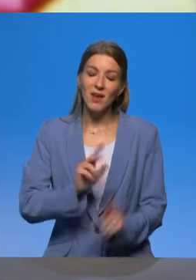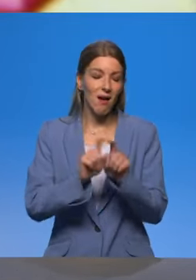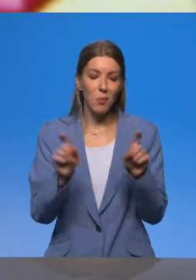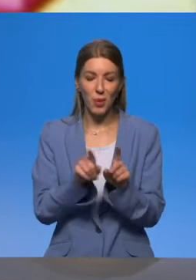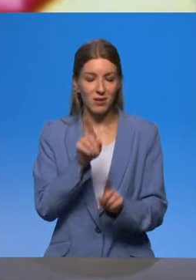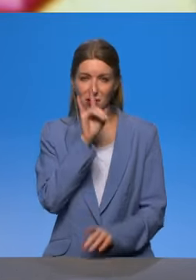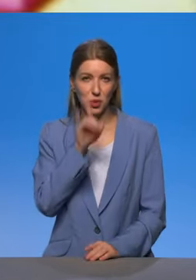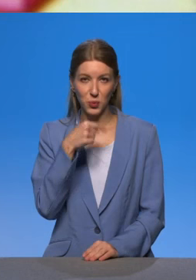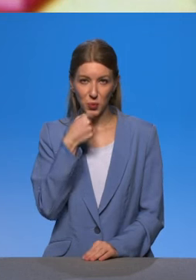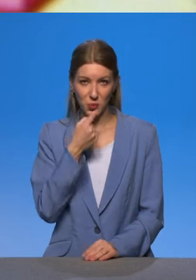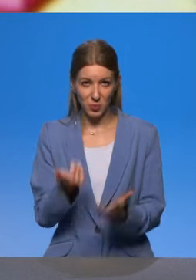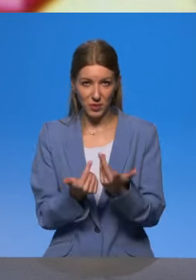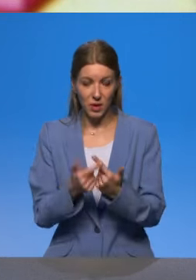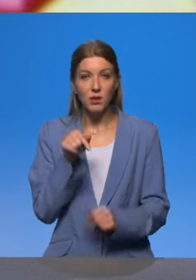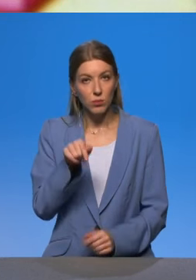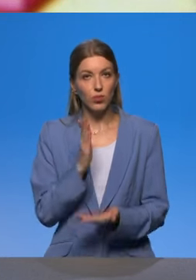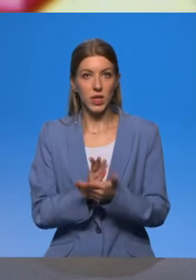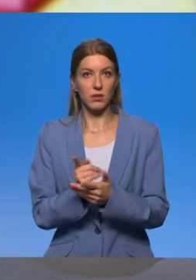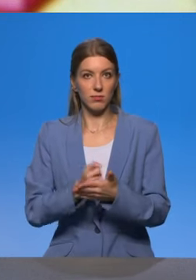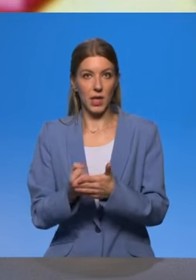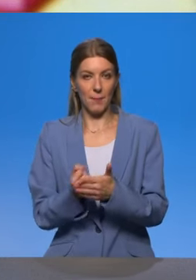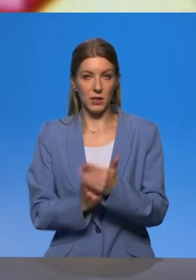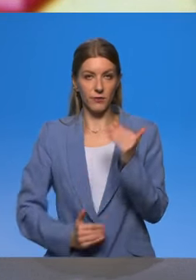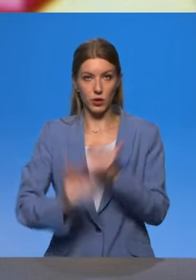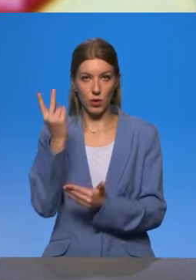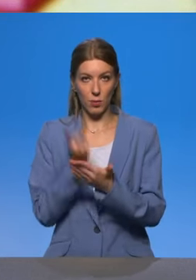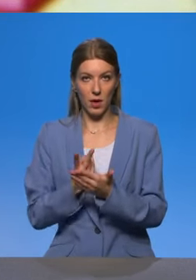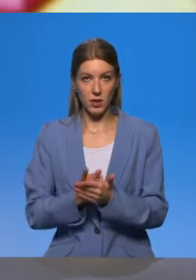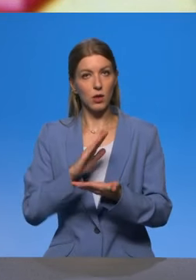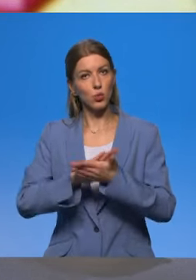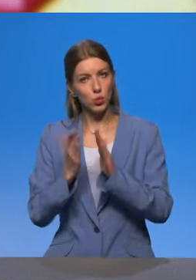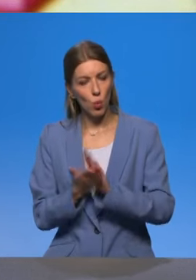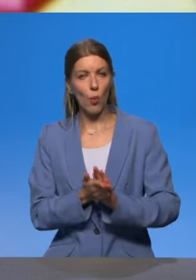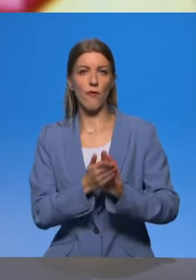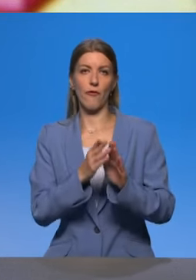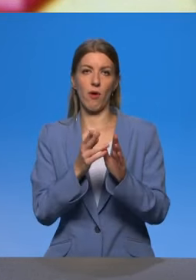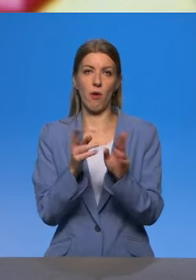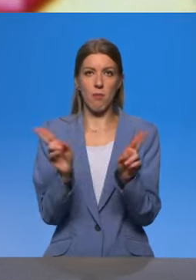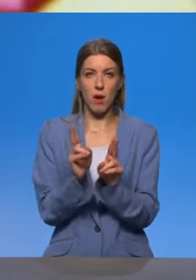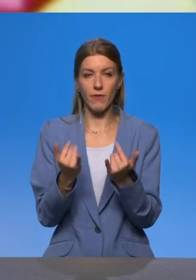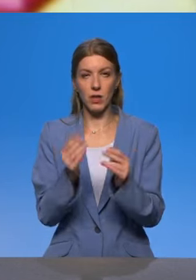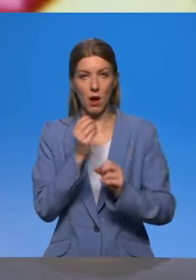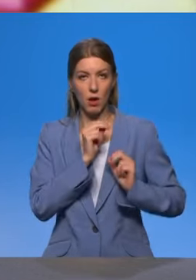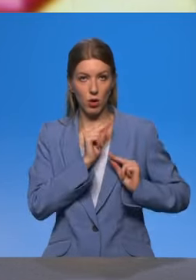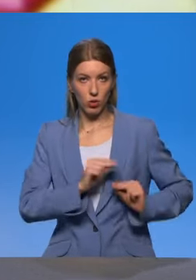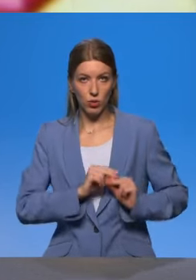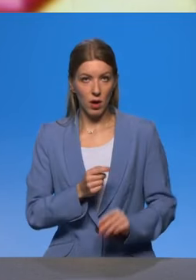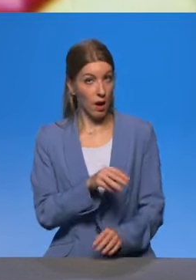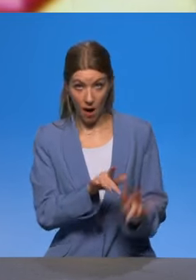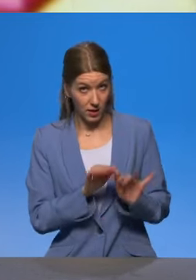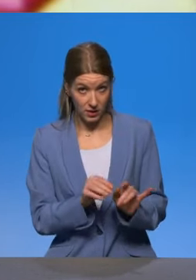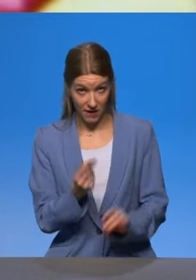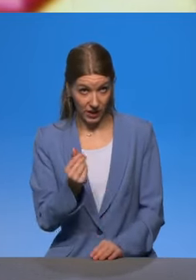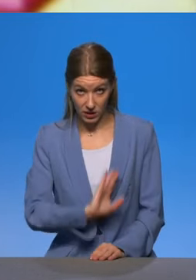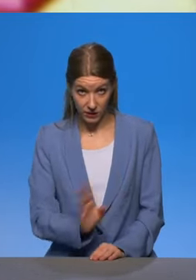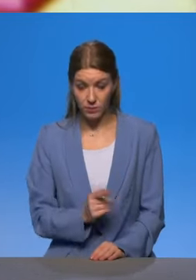где добились очень высоких показателей стандартов труда, условий труда. Они все не IT и не финансы. Нет,